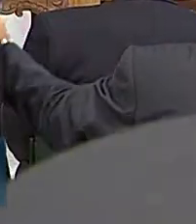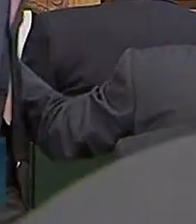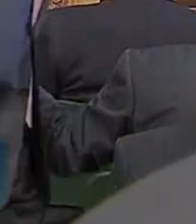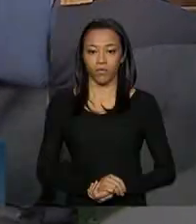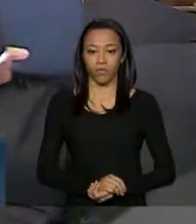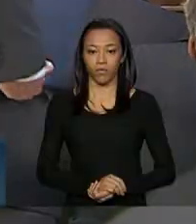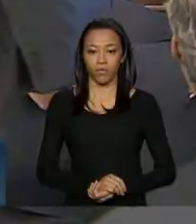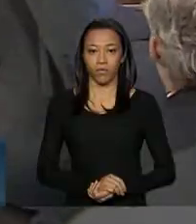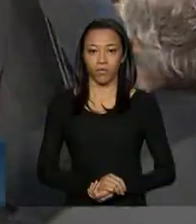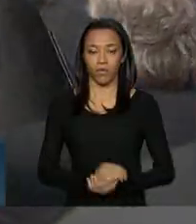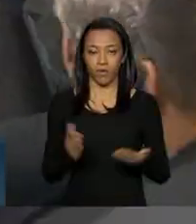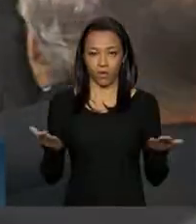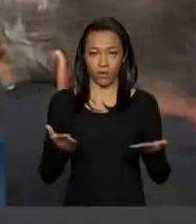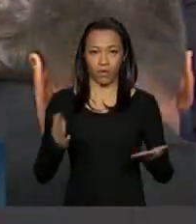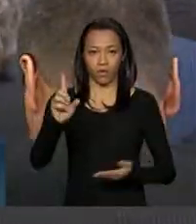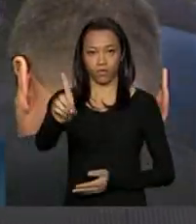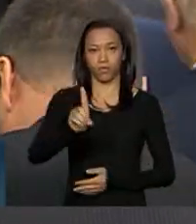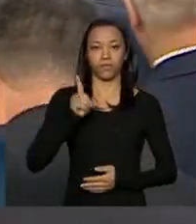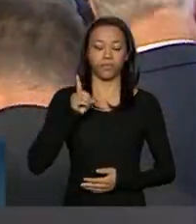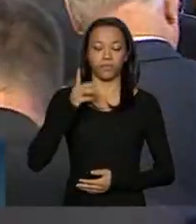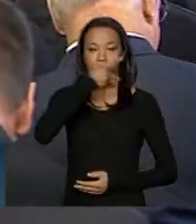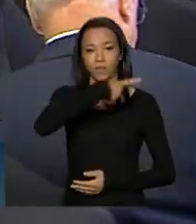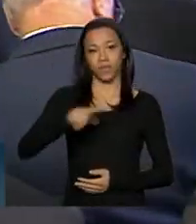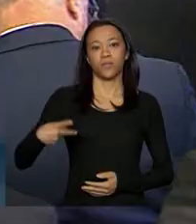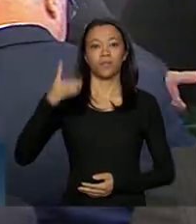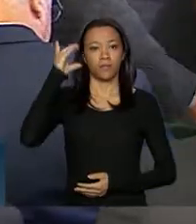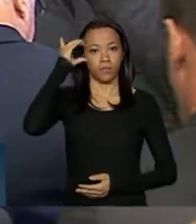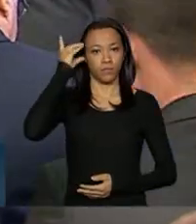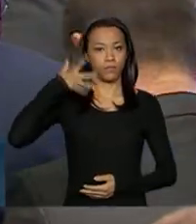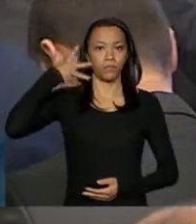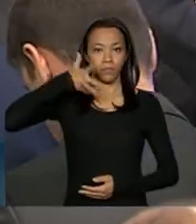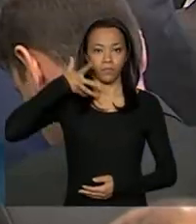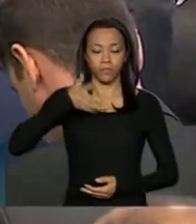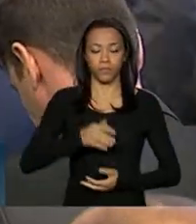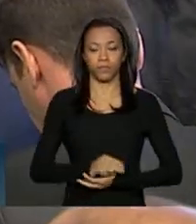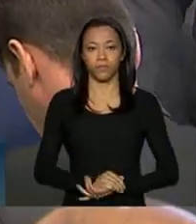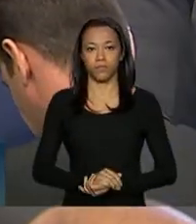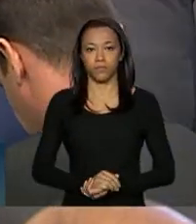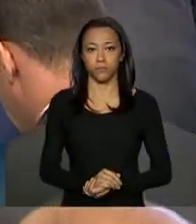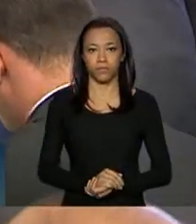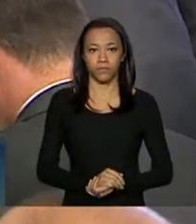Neste 시간에 Dilma Rousseff 대통령께서 말씀하시겠습니다.